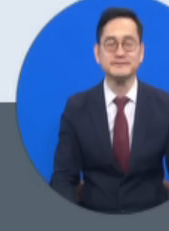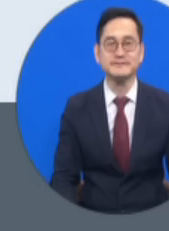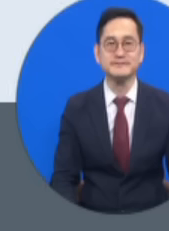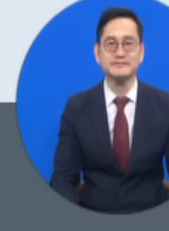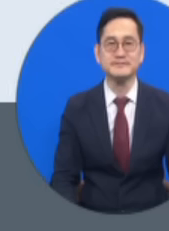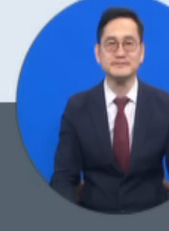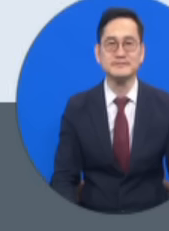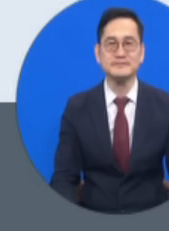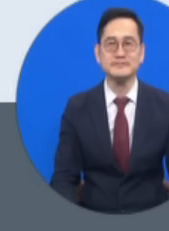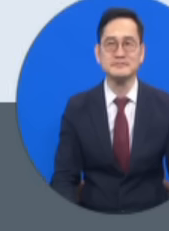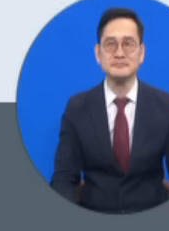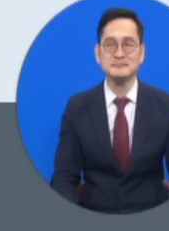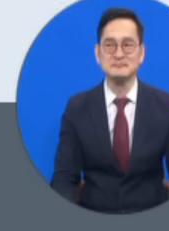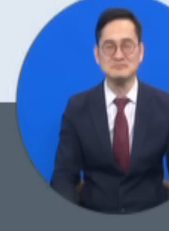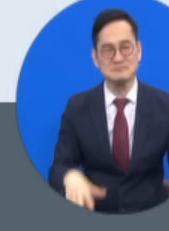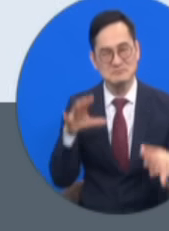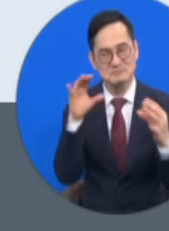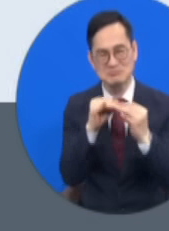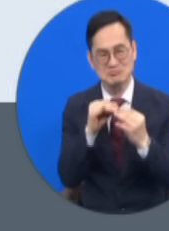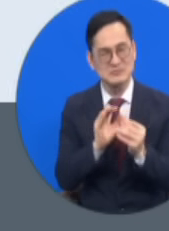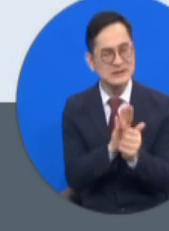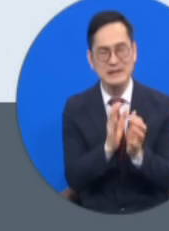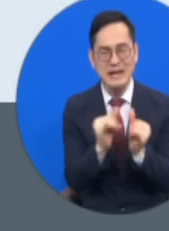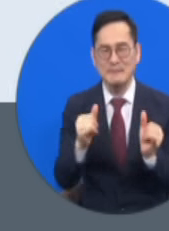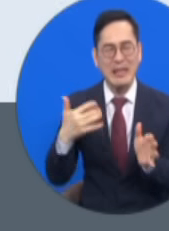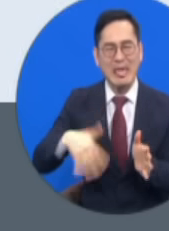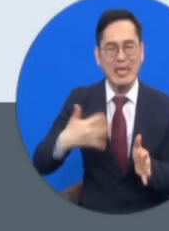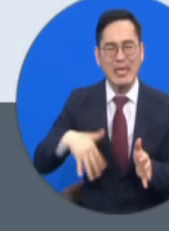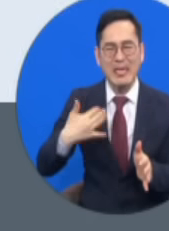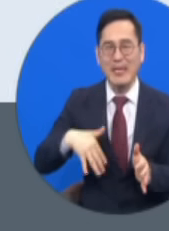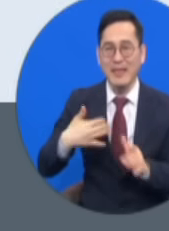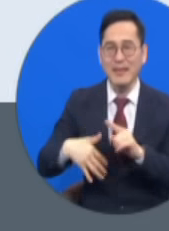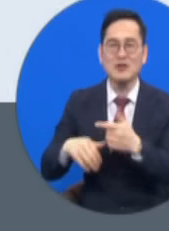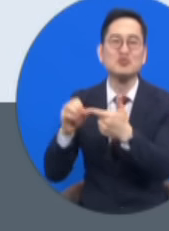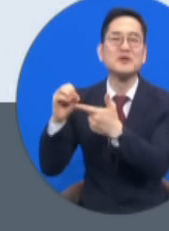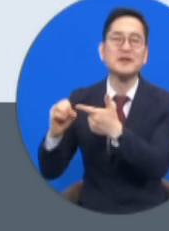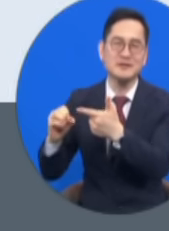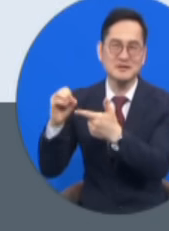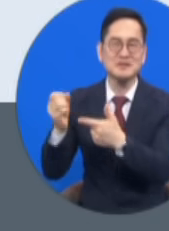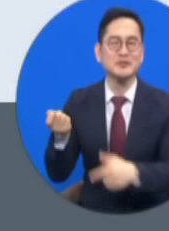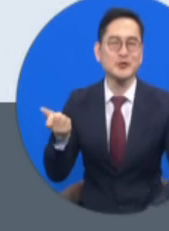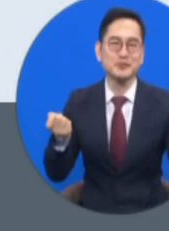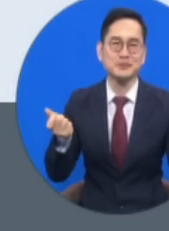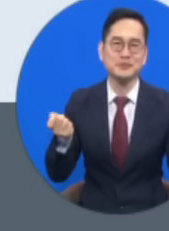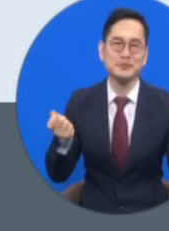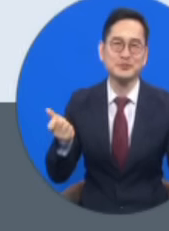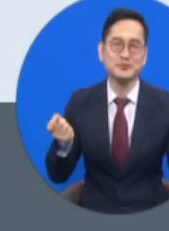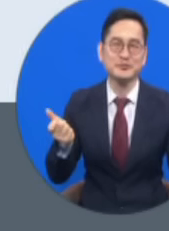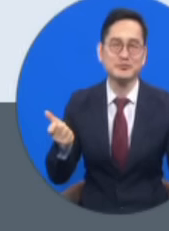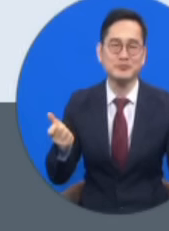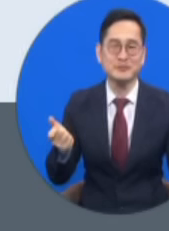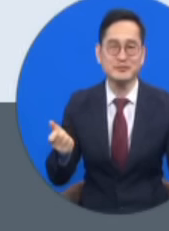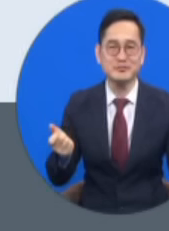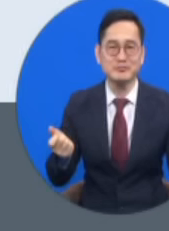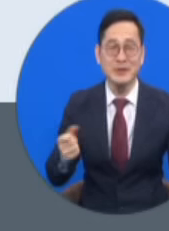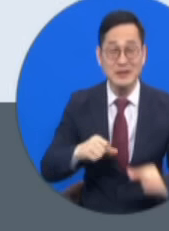지지하는 사람 없다가 6%밖에 안 될 정도로 경합하고 있는 60곳 경합지 중에 한 곳이 바로